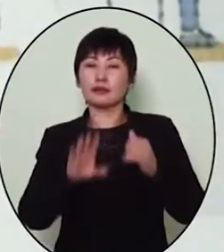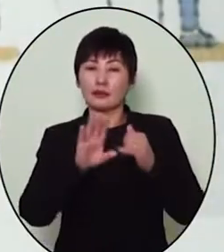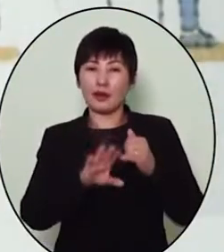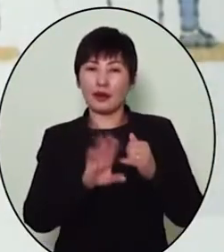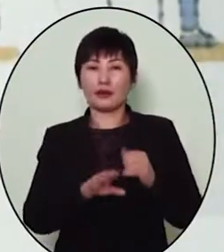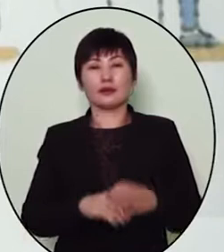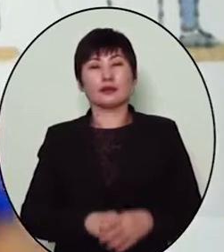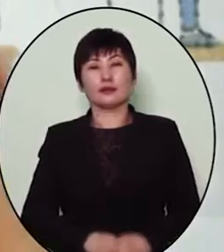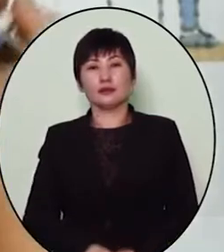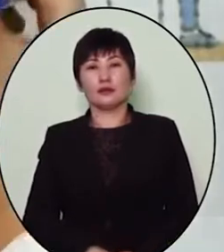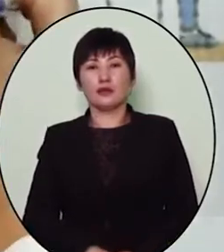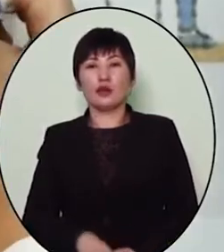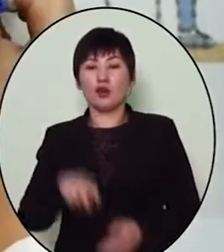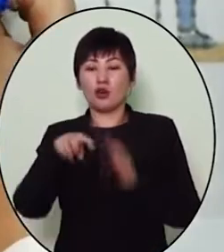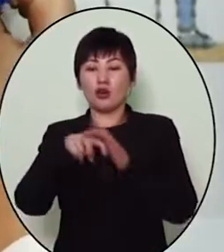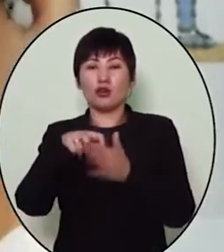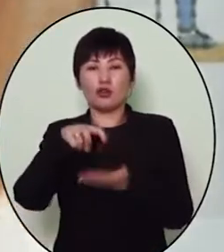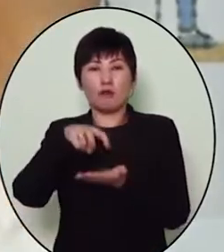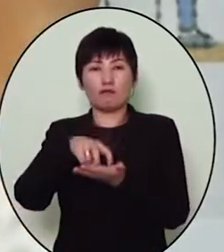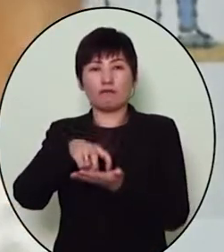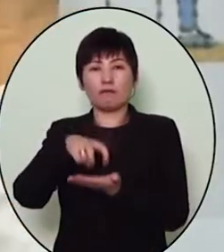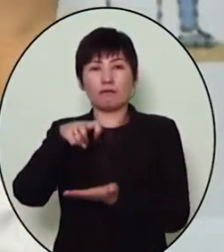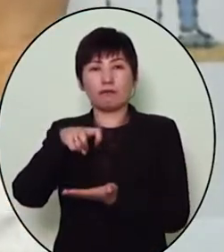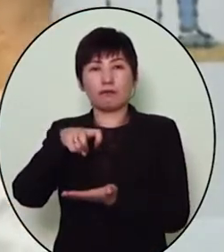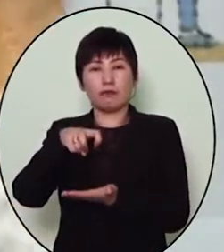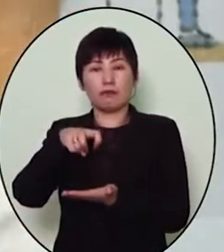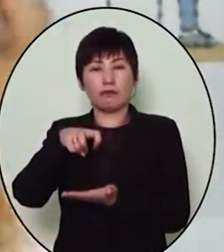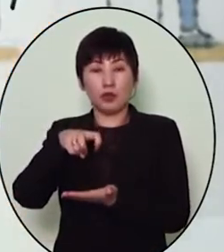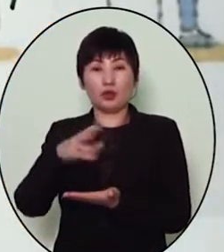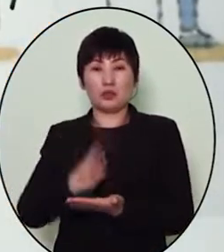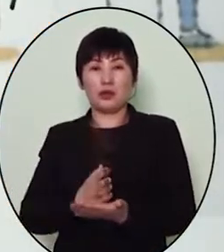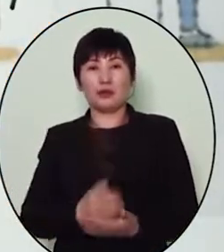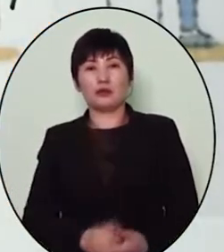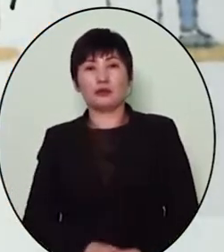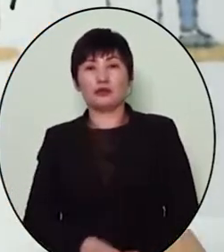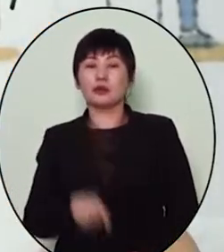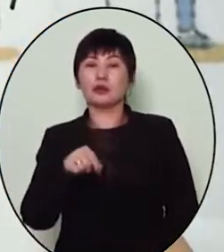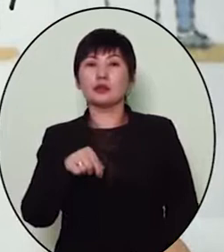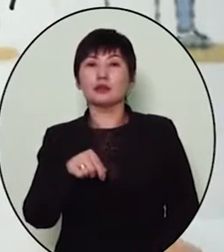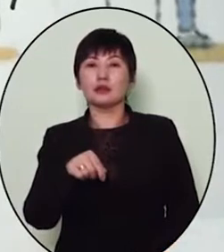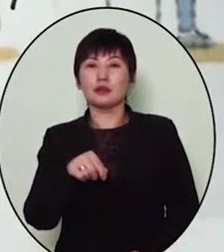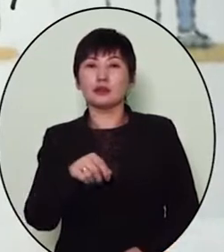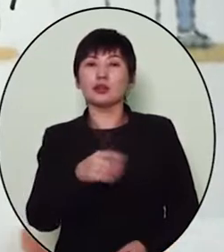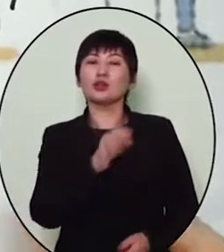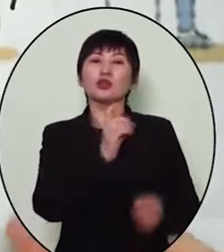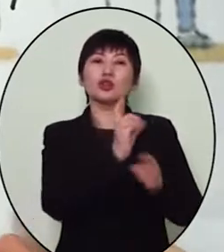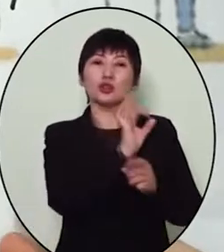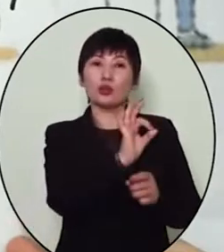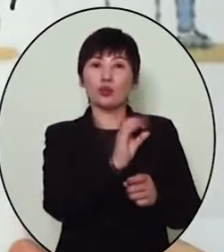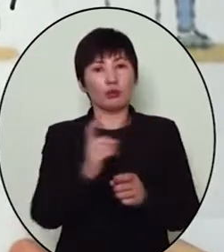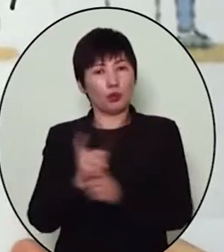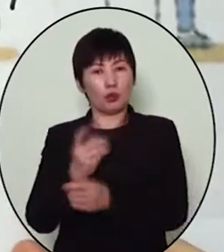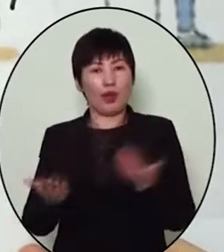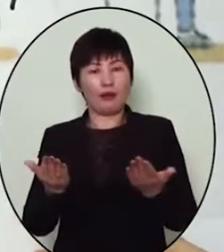Дараагийн хүүхдийг харъя. Хөлөө нугалж дээшээ өргөсөн байна. Энэ суулт зөв үү, буруу